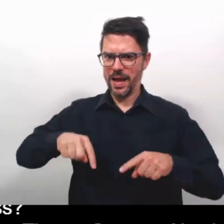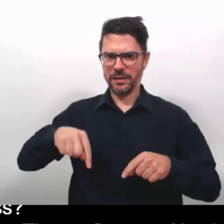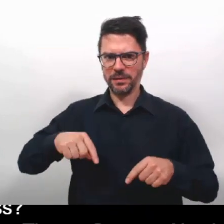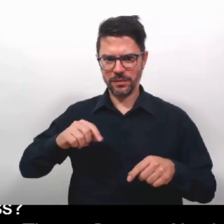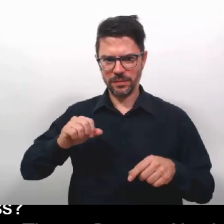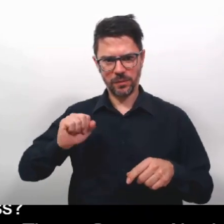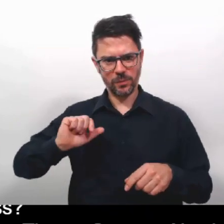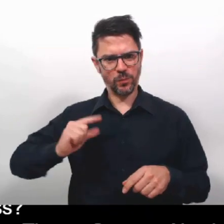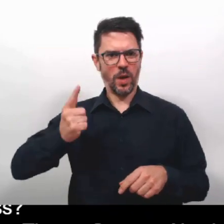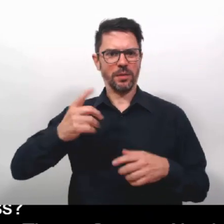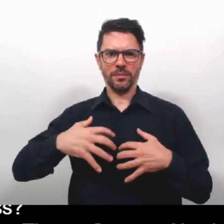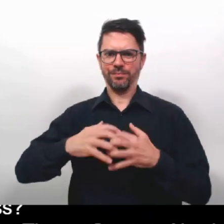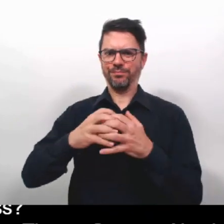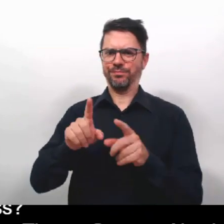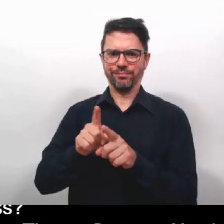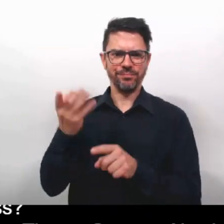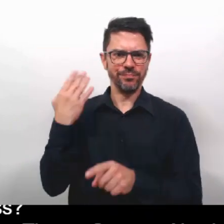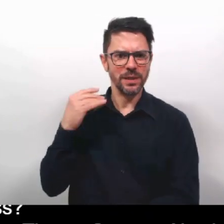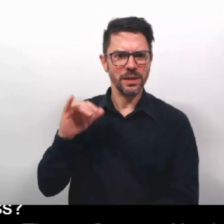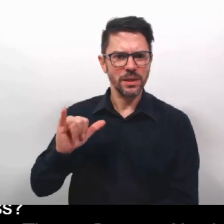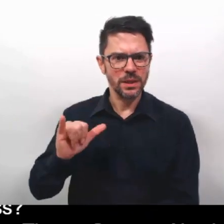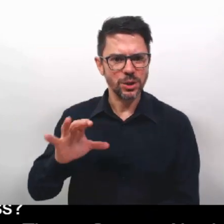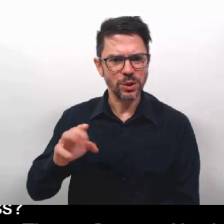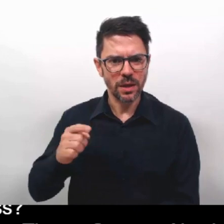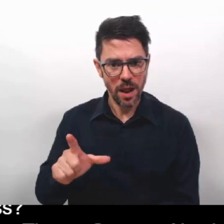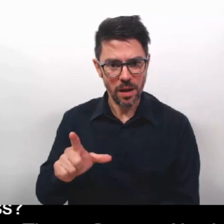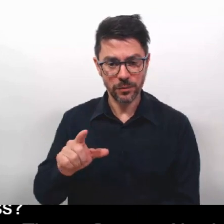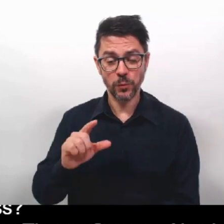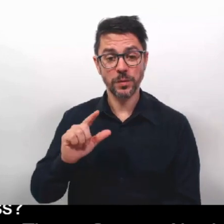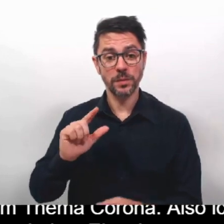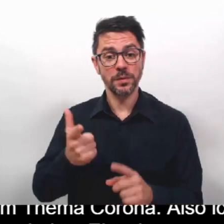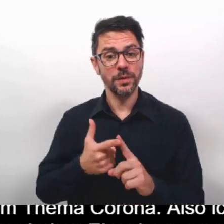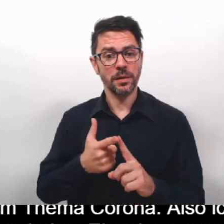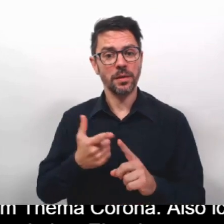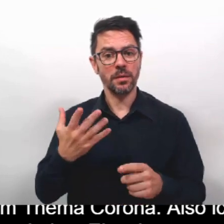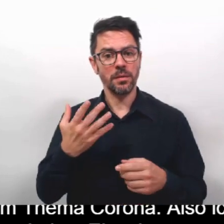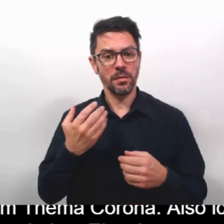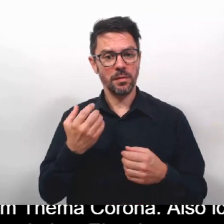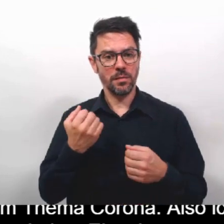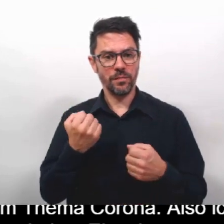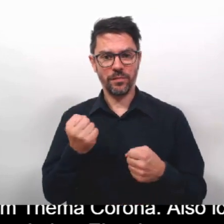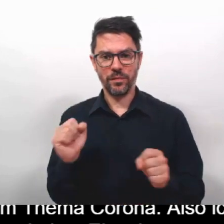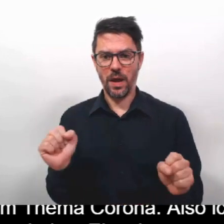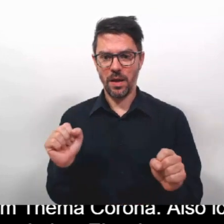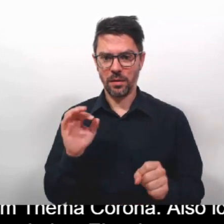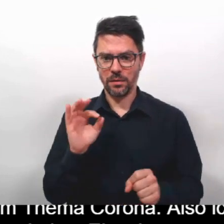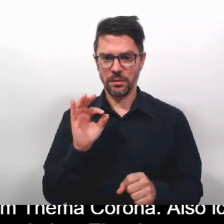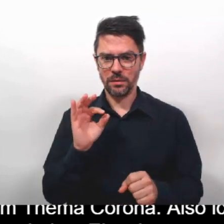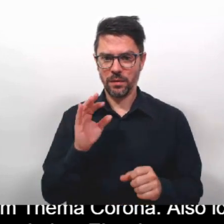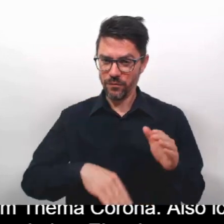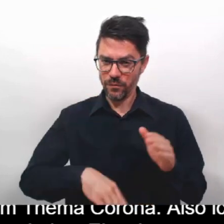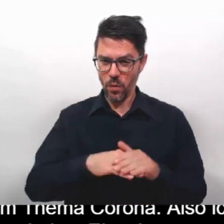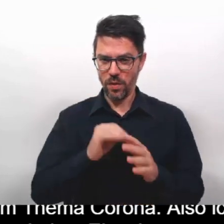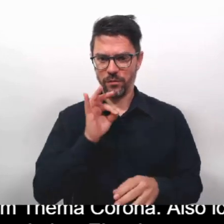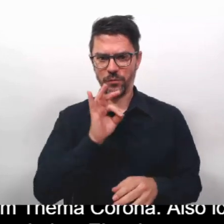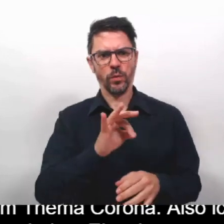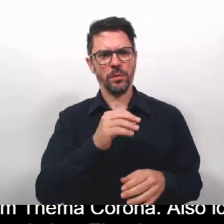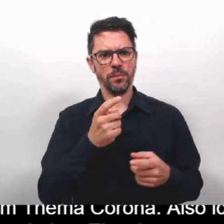Herr Minister Siebler. Zur zweiten Frage. Also im Gesetz geben wir tatsächlich außer den verfassungsgebenden